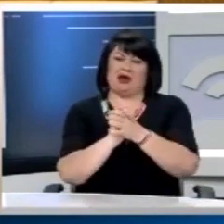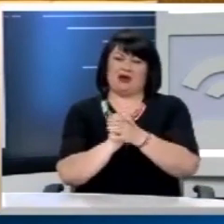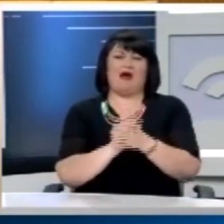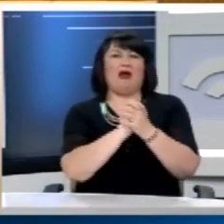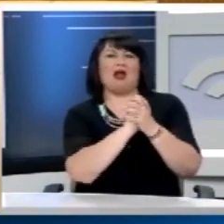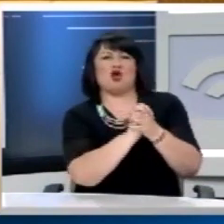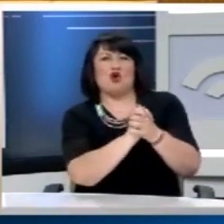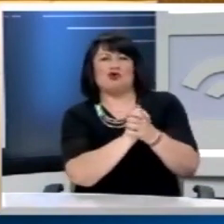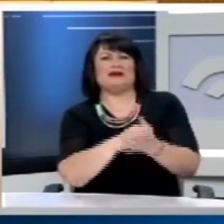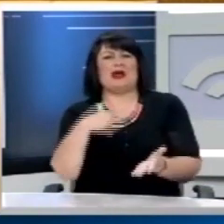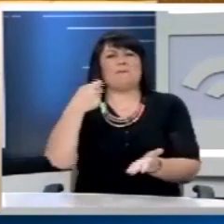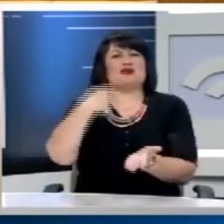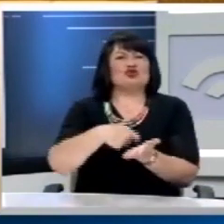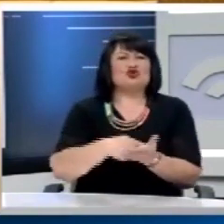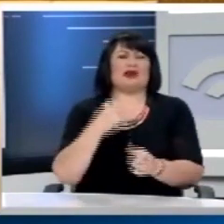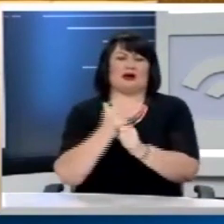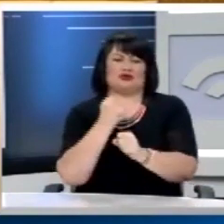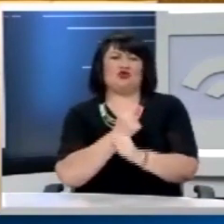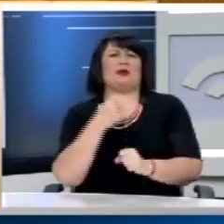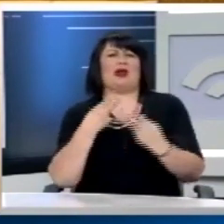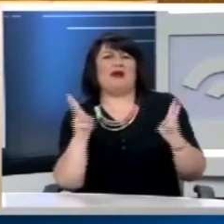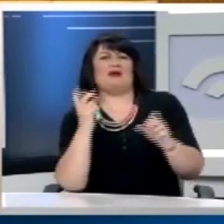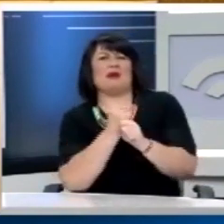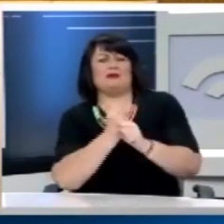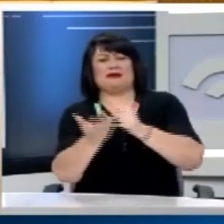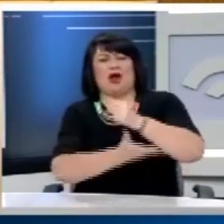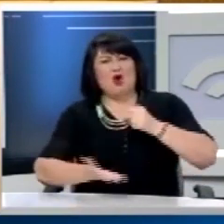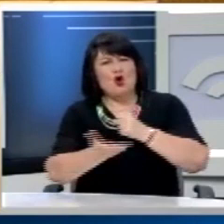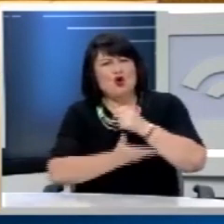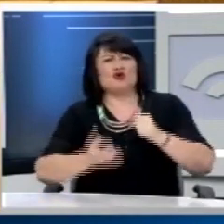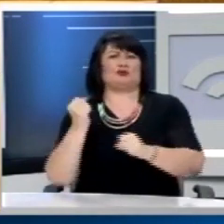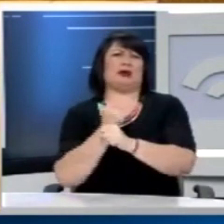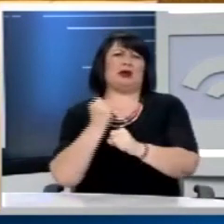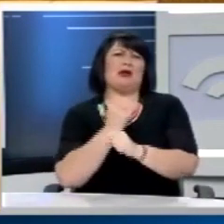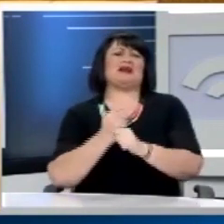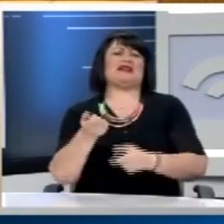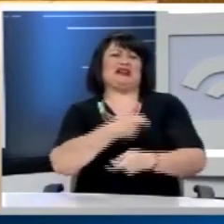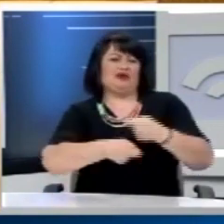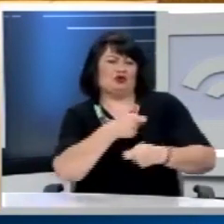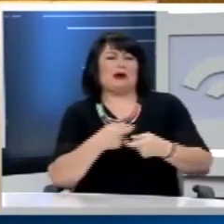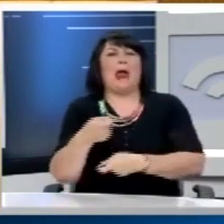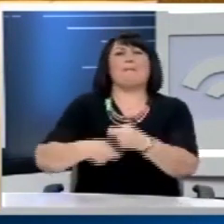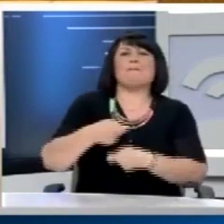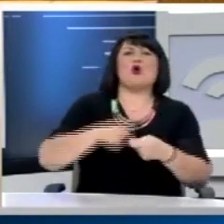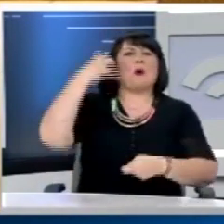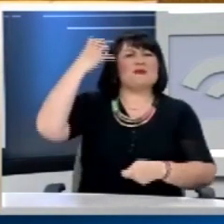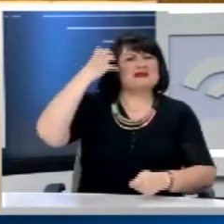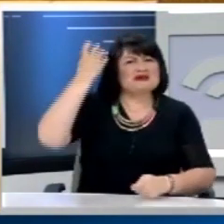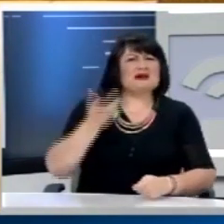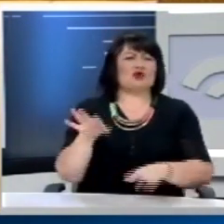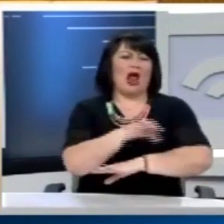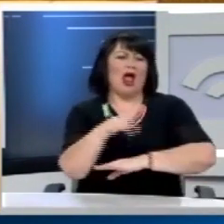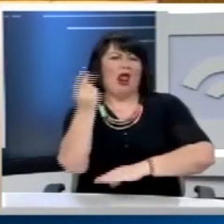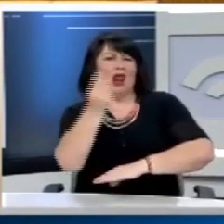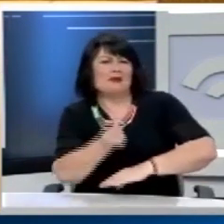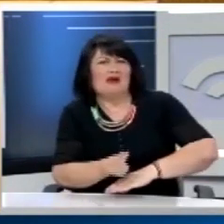ενότητα μισθωτών εργαζομένων, αυτοαπασχολουμένων αγροτών, επαγγελματιών βιοτεχνών εμπόρων, επιστημόνων,